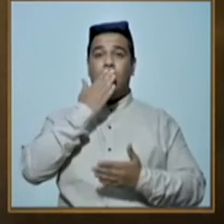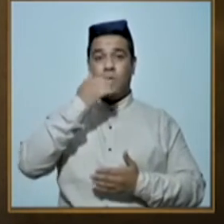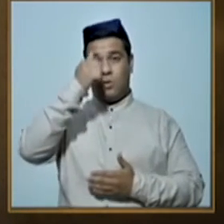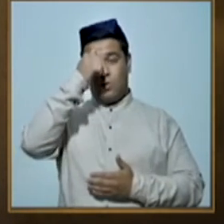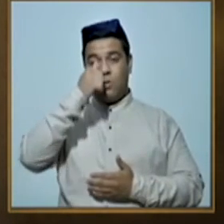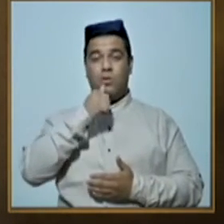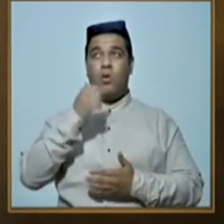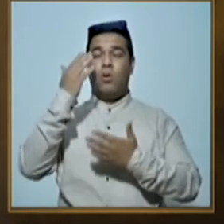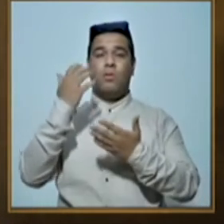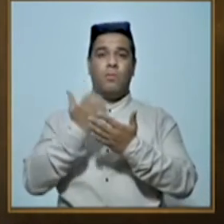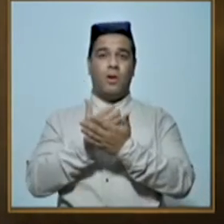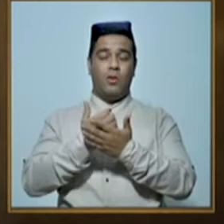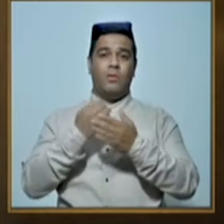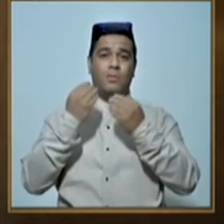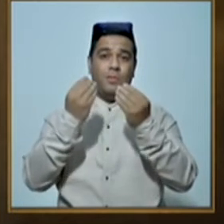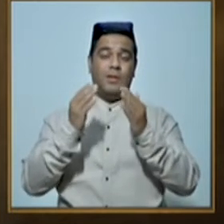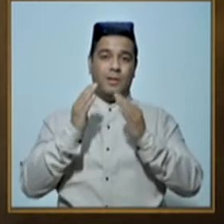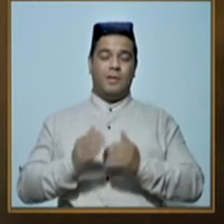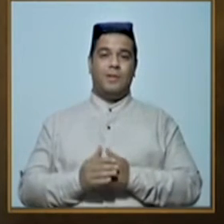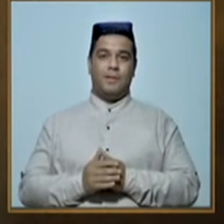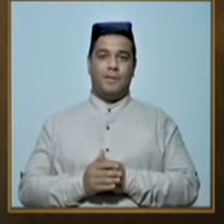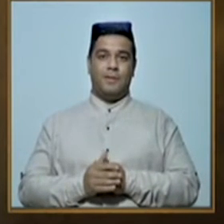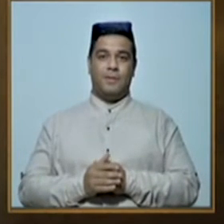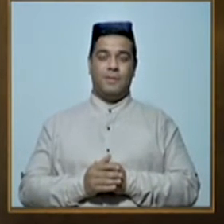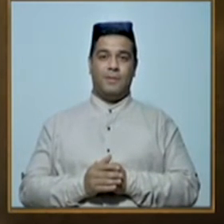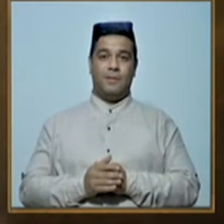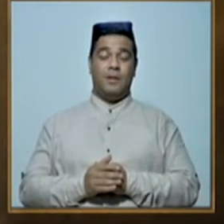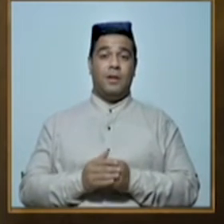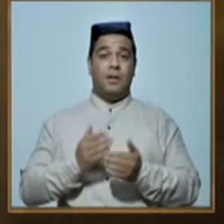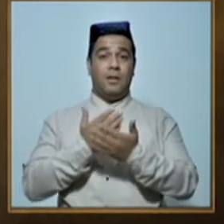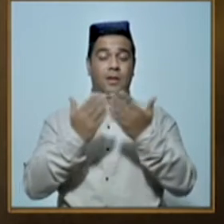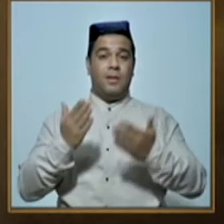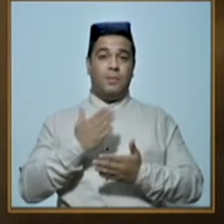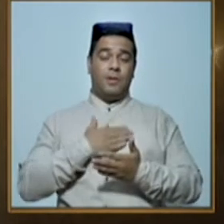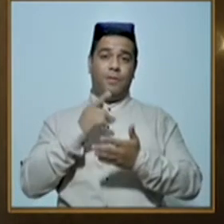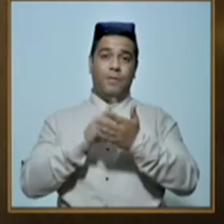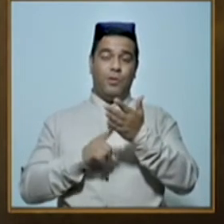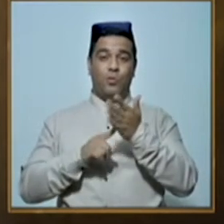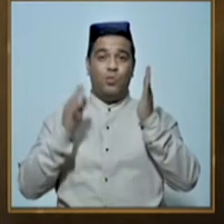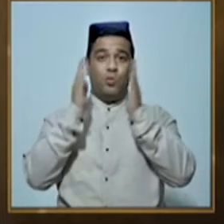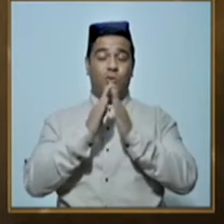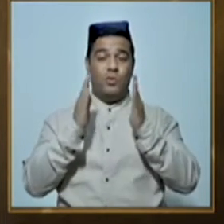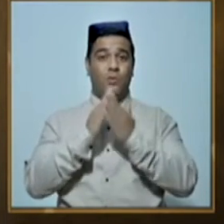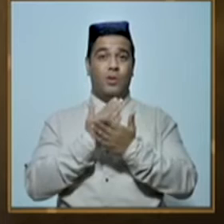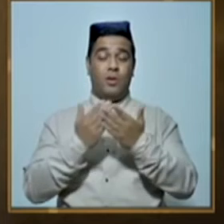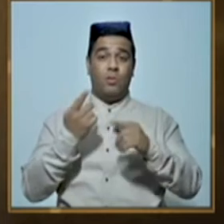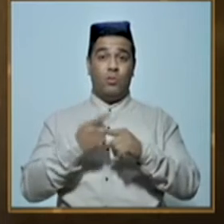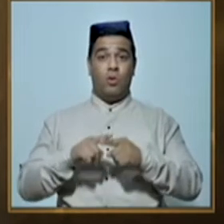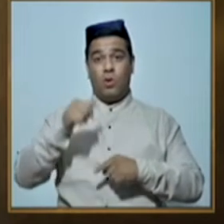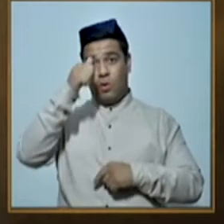hayır berekatlarına tola bir aydır. Siz bilen biz mümin Müslümanlar bu